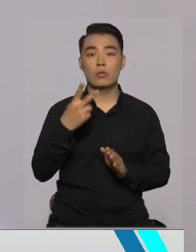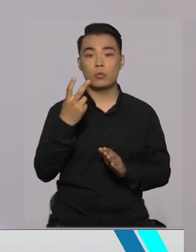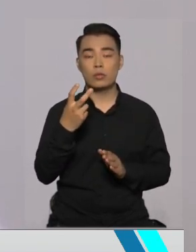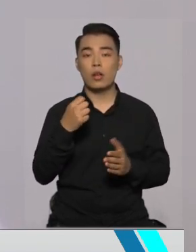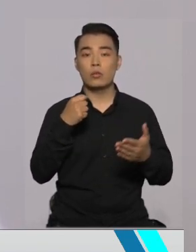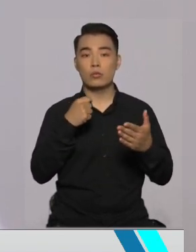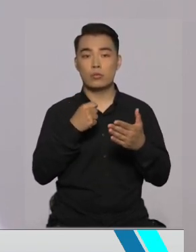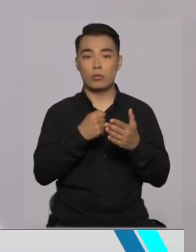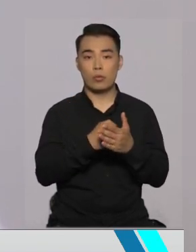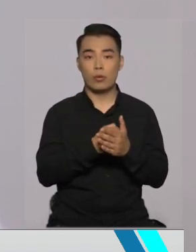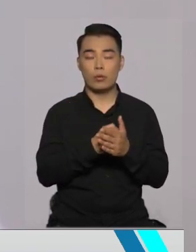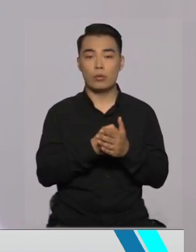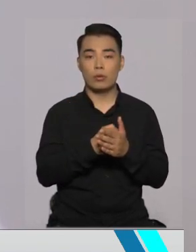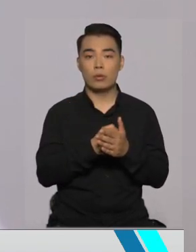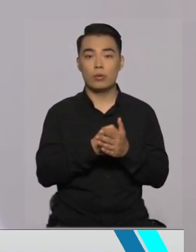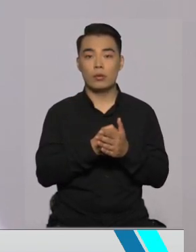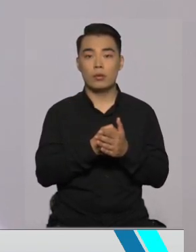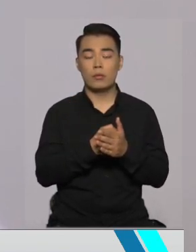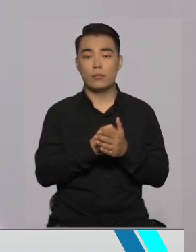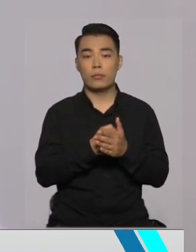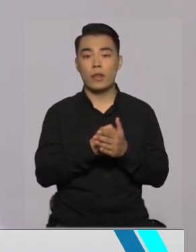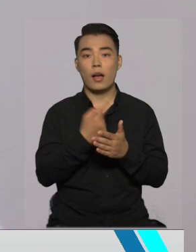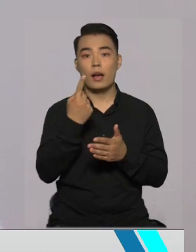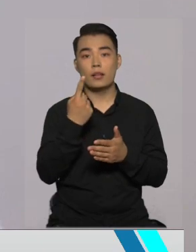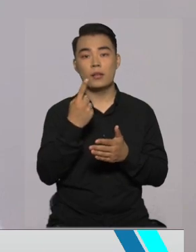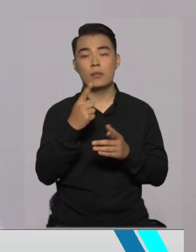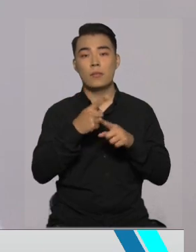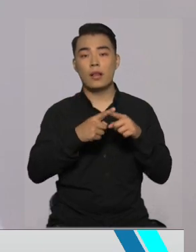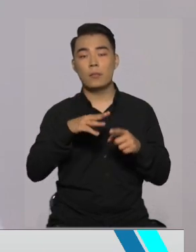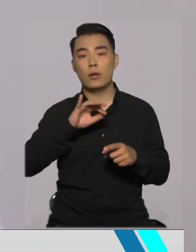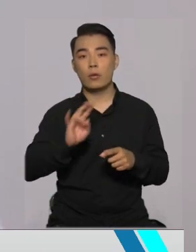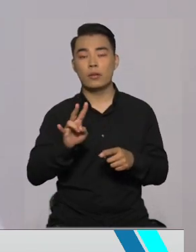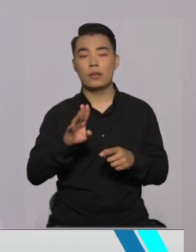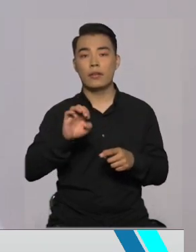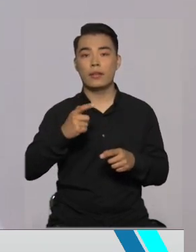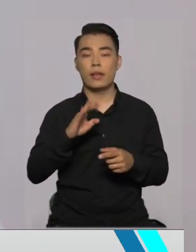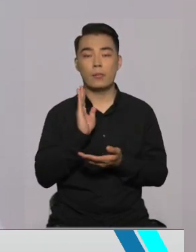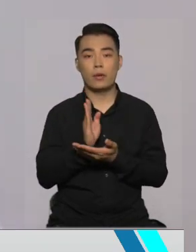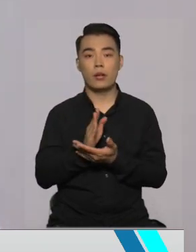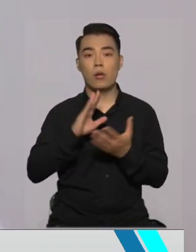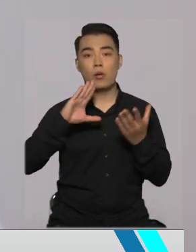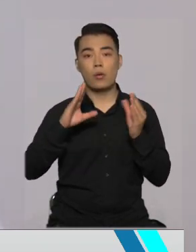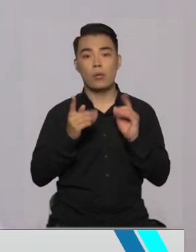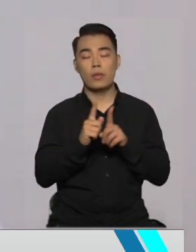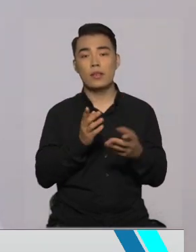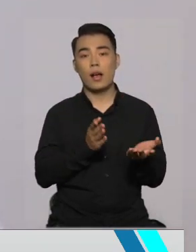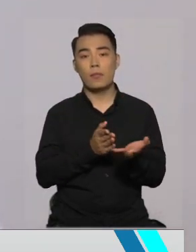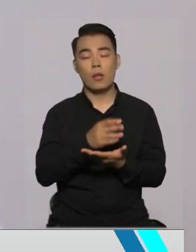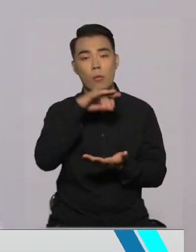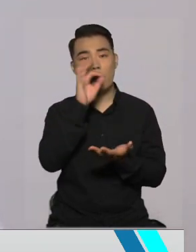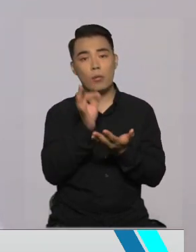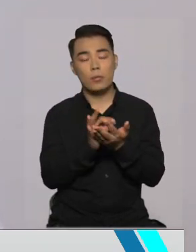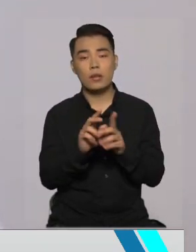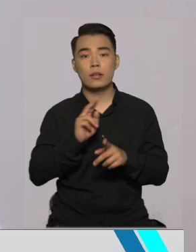200 тысяч тенге и варьируются до 1,5 миллиона тенге в зависимости от сферы, опыта